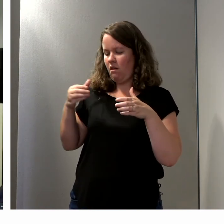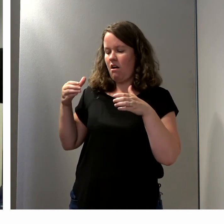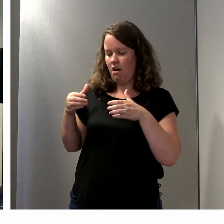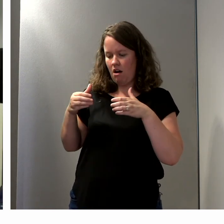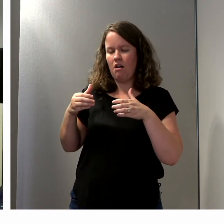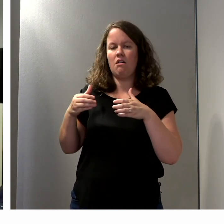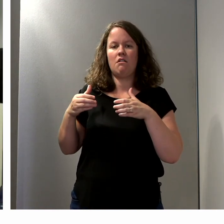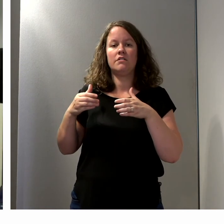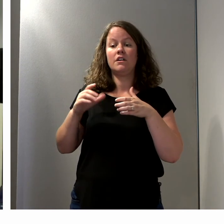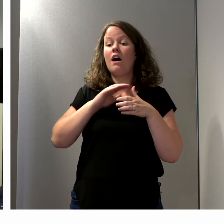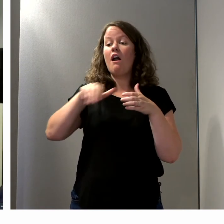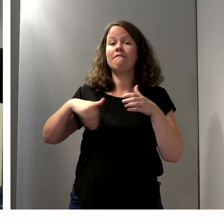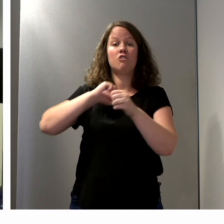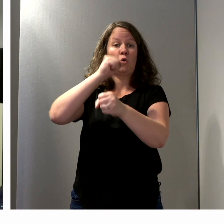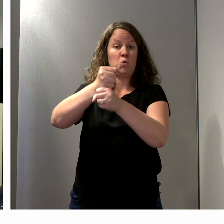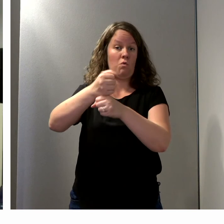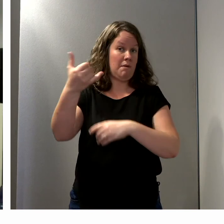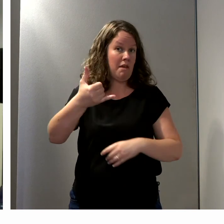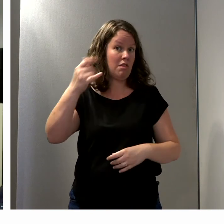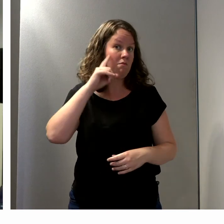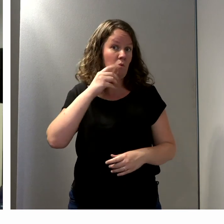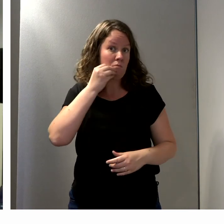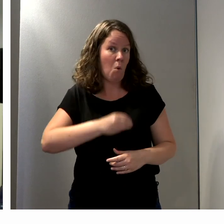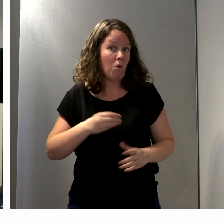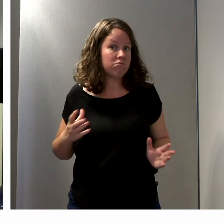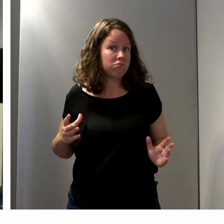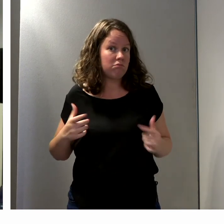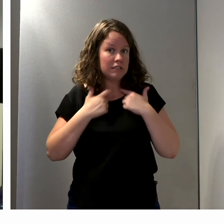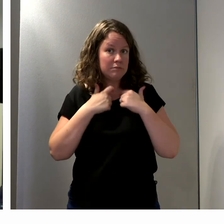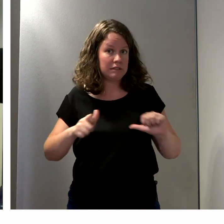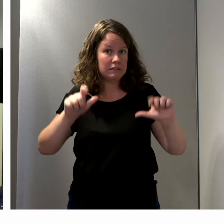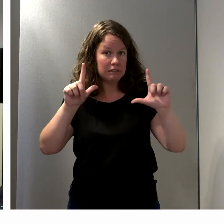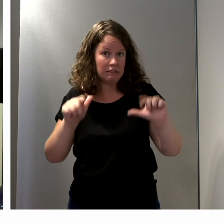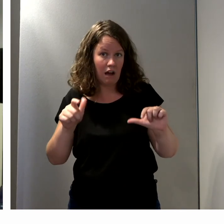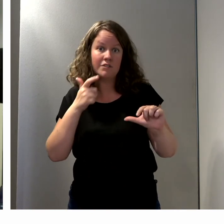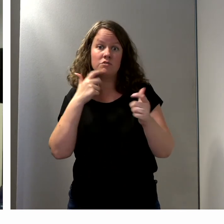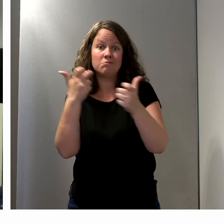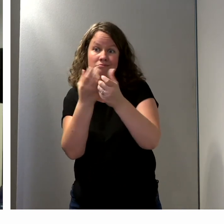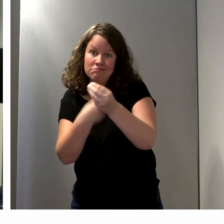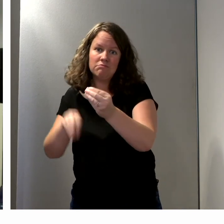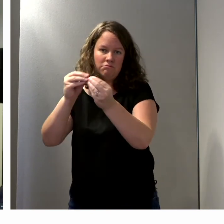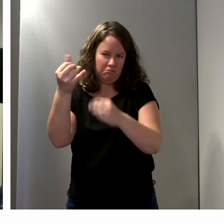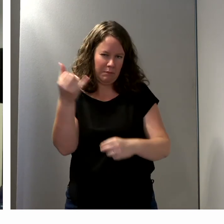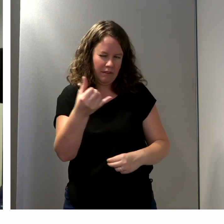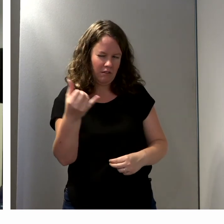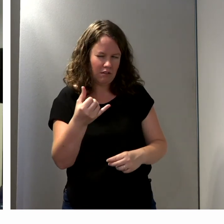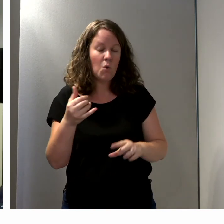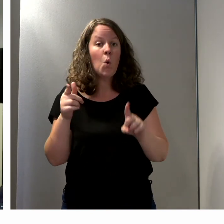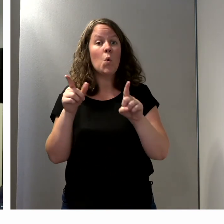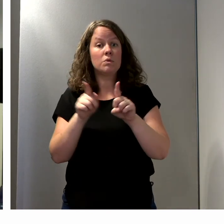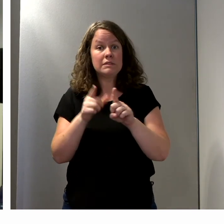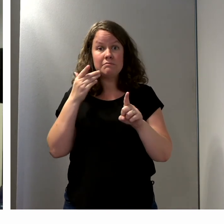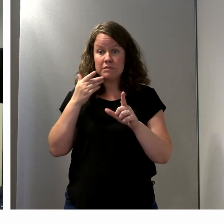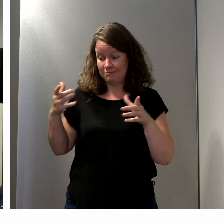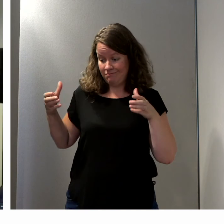part d'éviter la sanction d'un produit qui est mal fini et de surcoût, et d'autre part même de faire